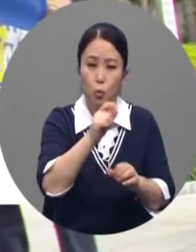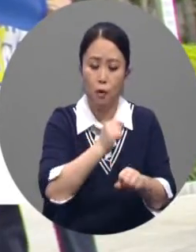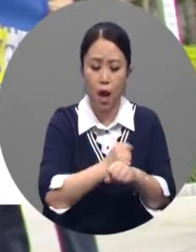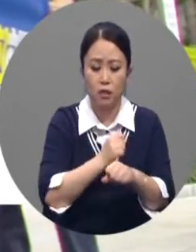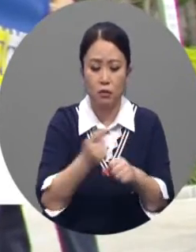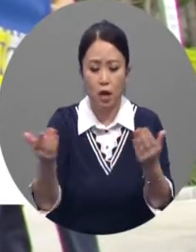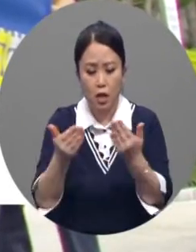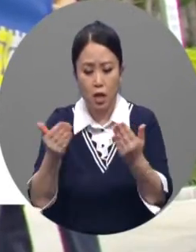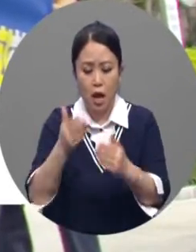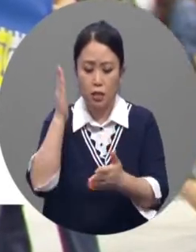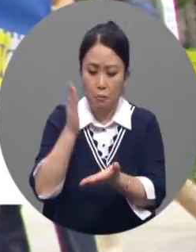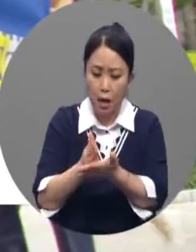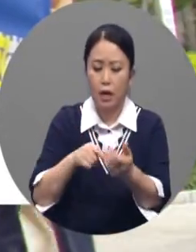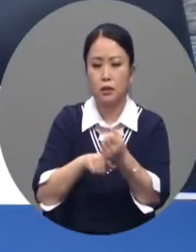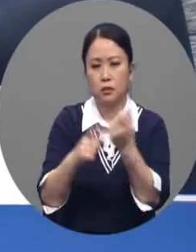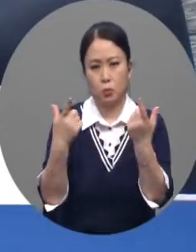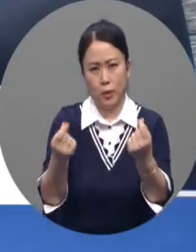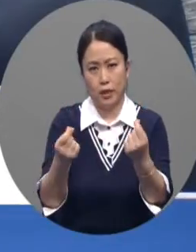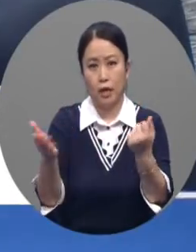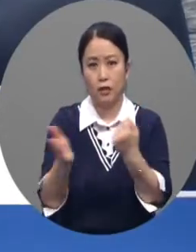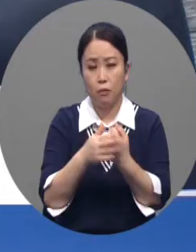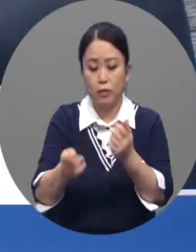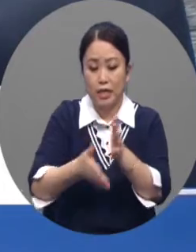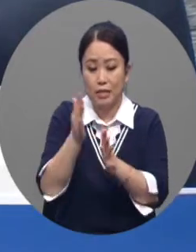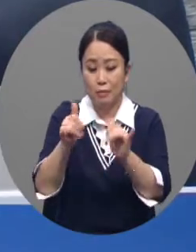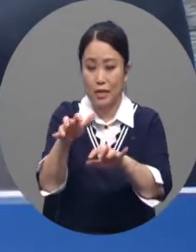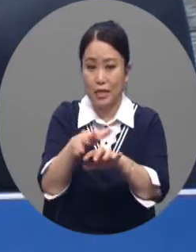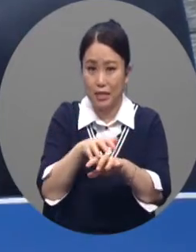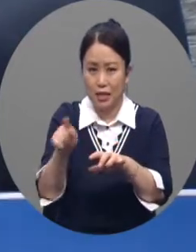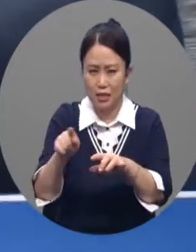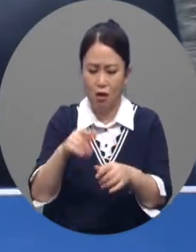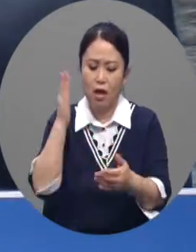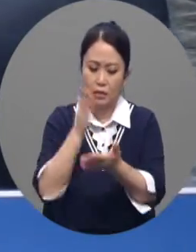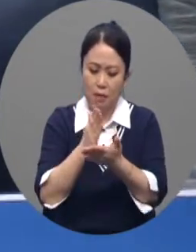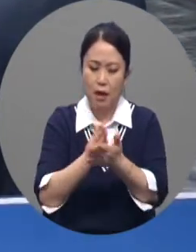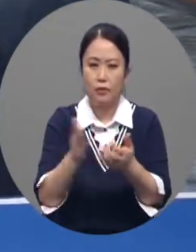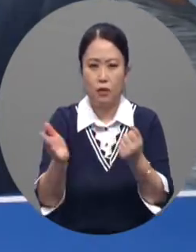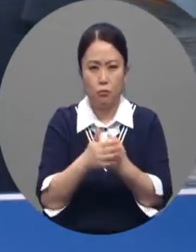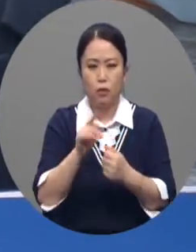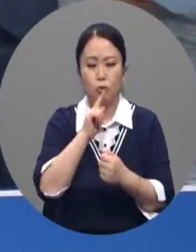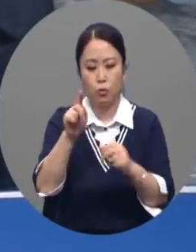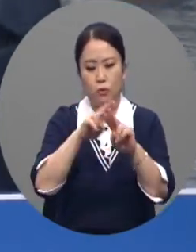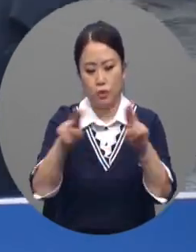시민사회까지 나서 강력 반발하고 있는 만큼 소송을 취하해야 한다고 주장했습니다.